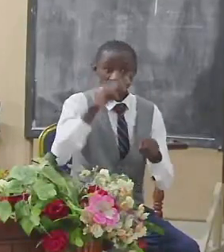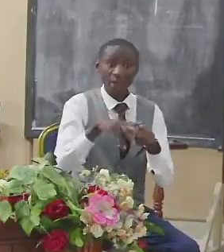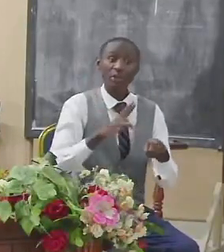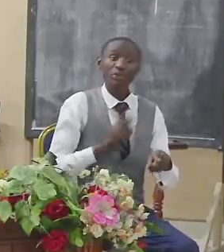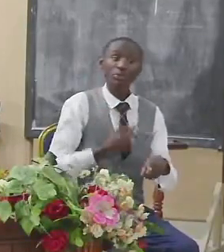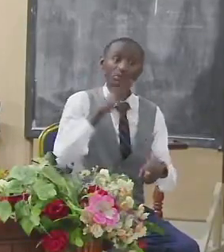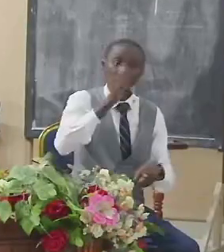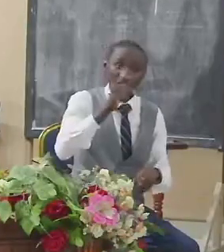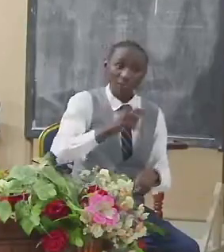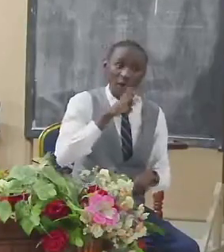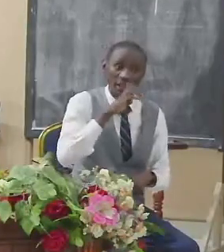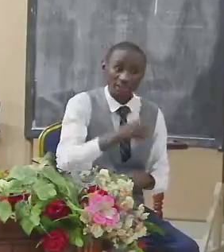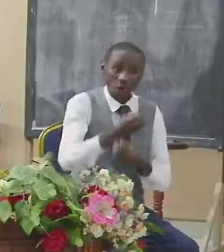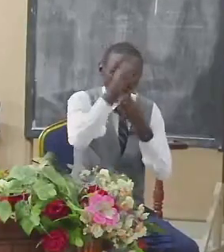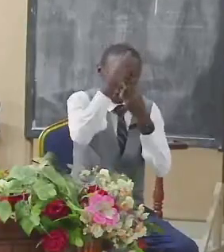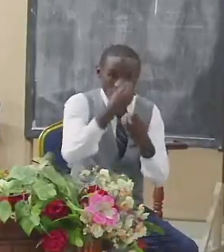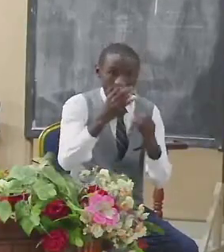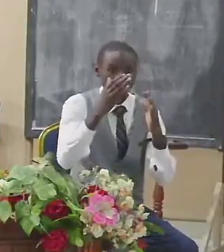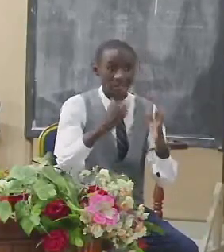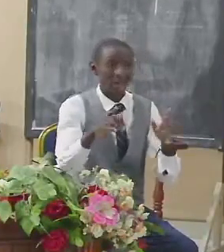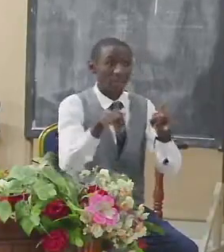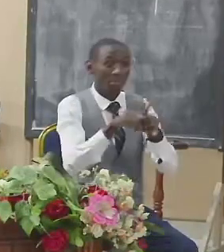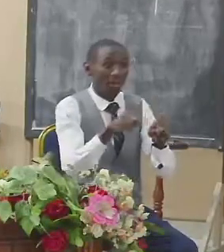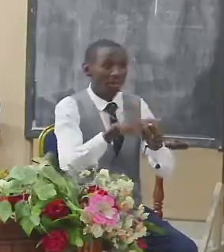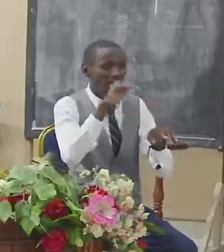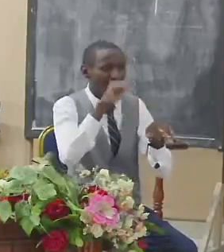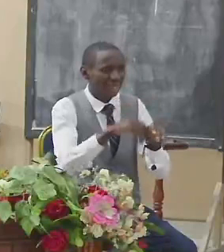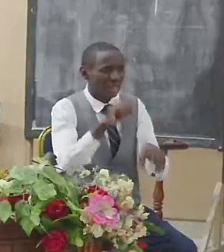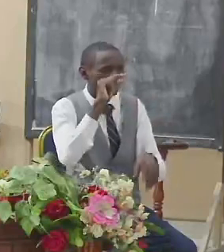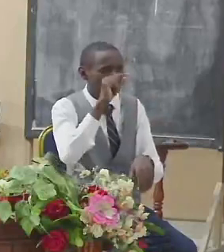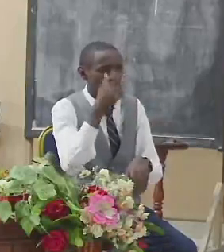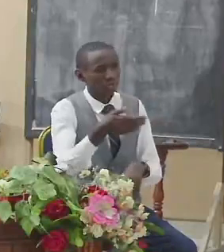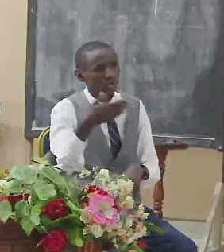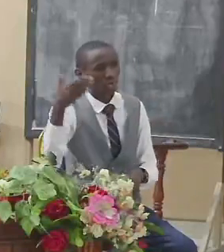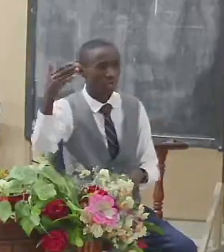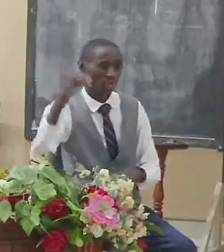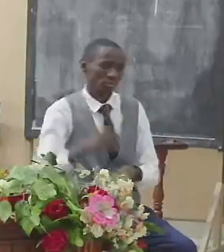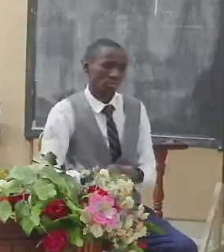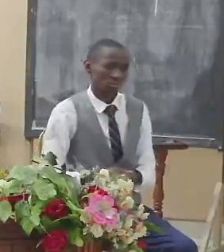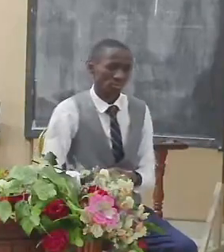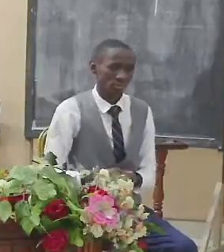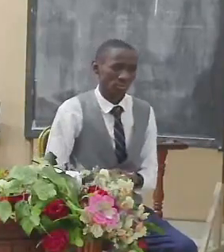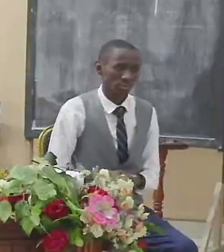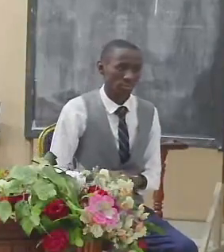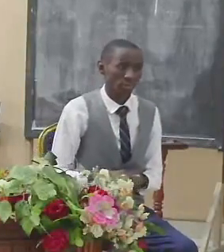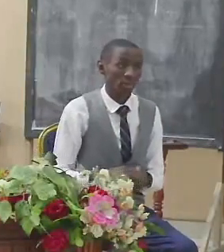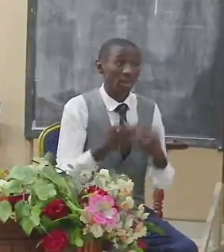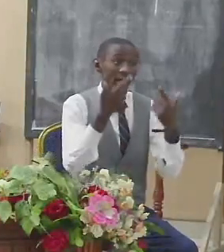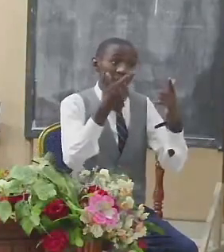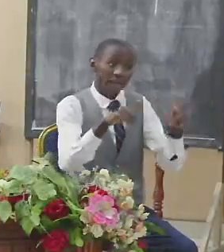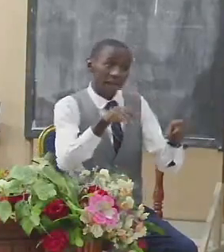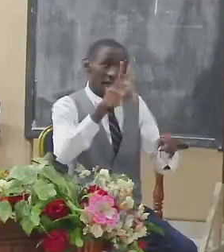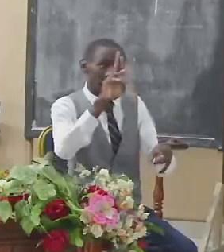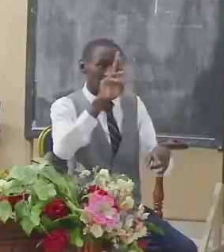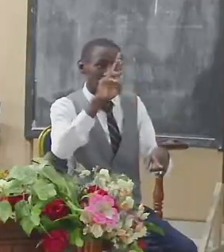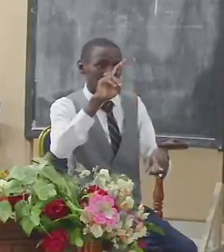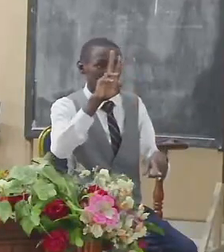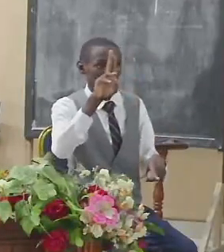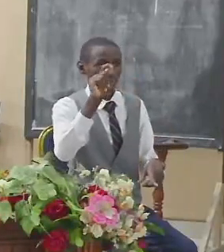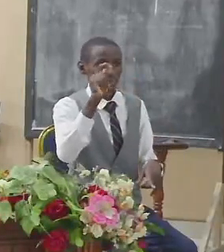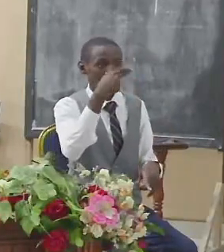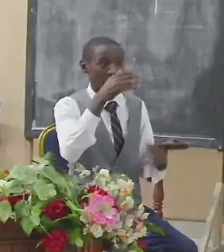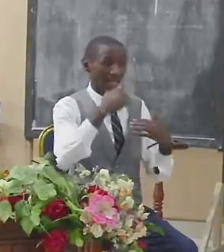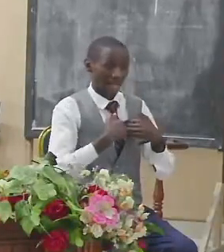Tunapaswa kuwa watiifu. Ndio. Oui. Même dans les moindres détails. Hata mambo madogo madogo ndugu. Kakarita disa. Wakati Ruth alisema